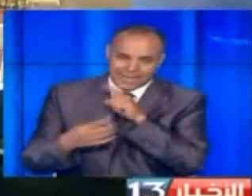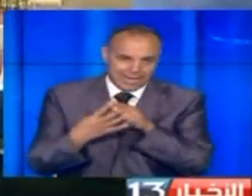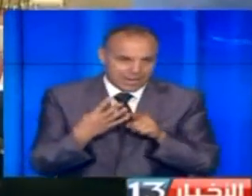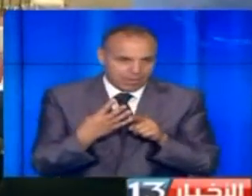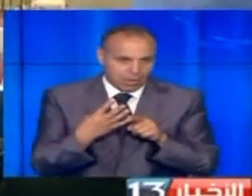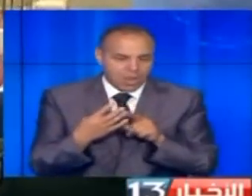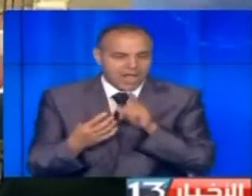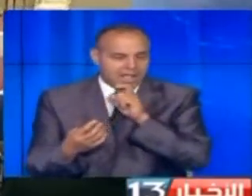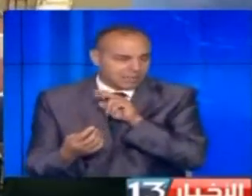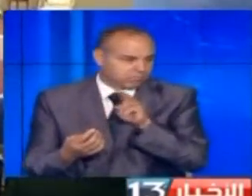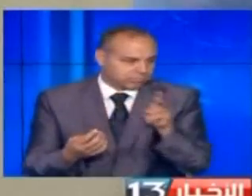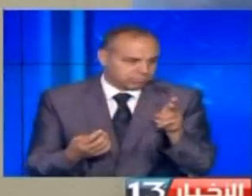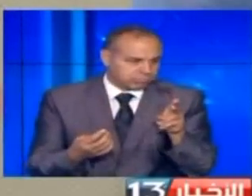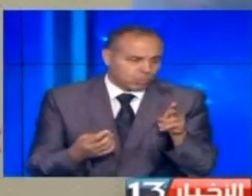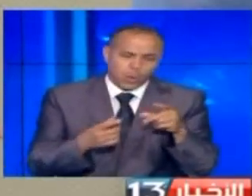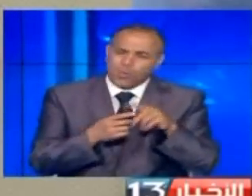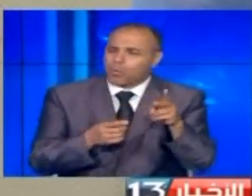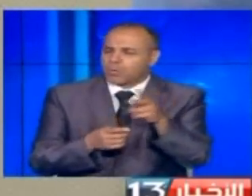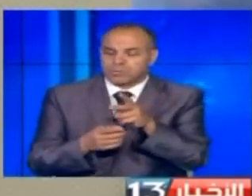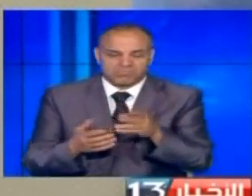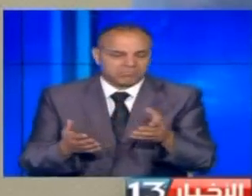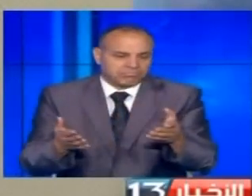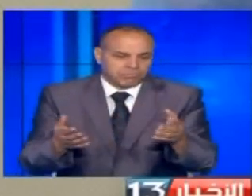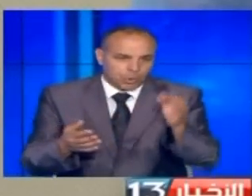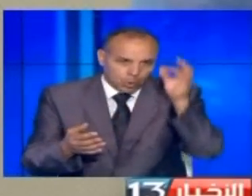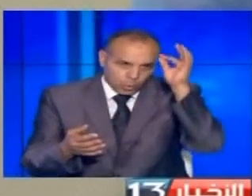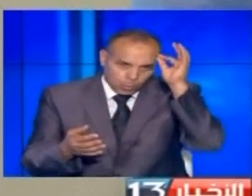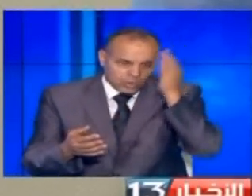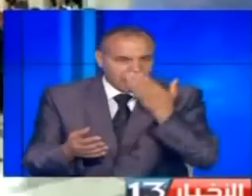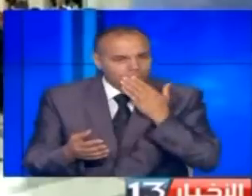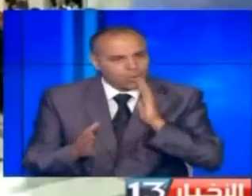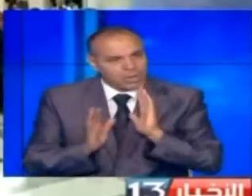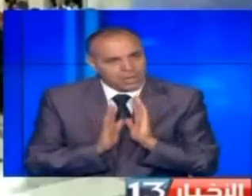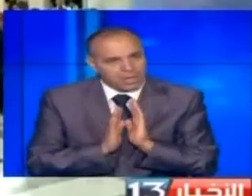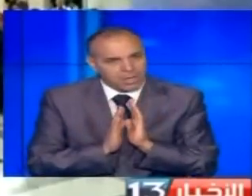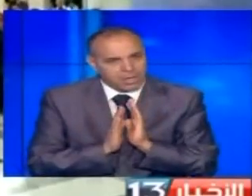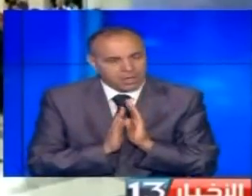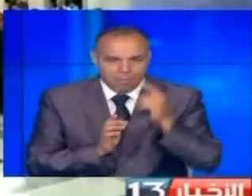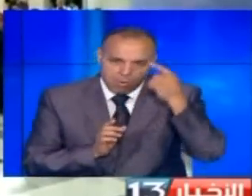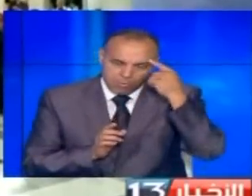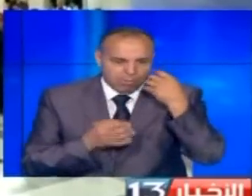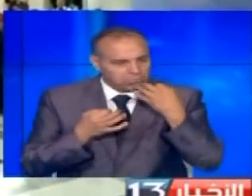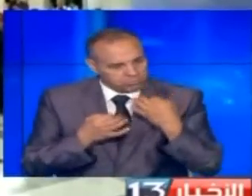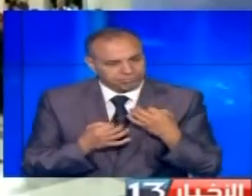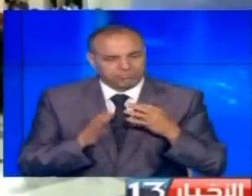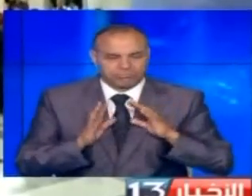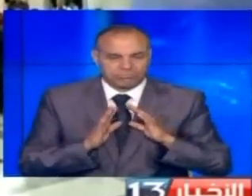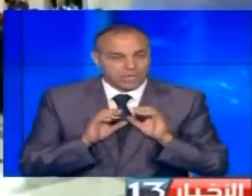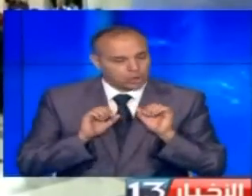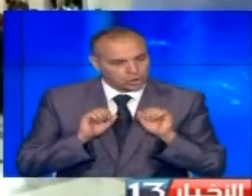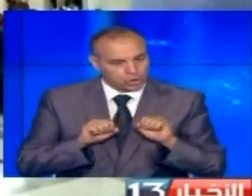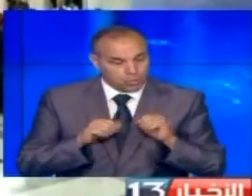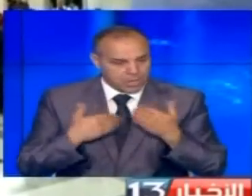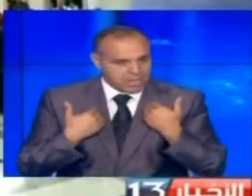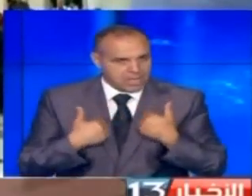أو قطر نفسه أو بقية الدول الأخرى، تونس الحمد لله يعني موقفها سليم، ولهذا نجم